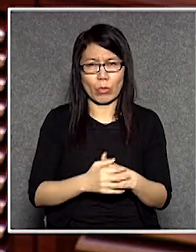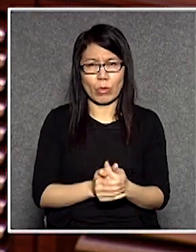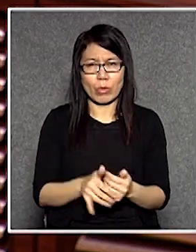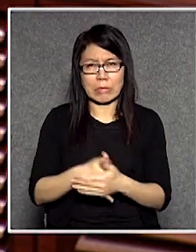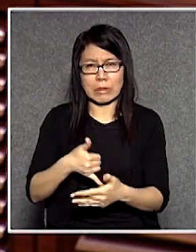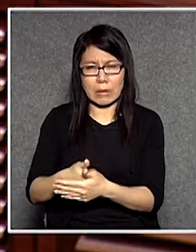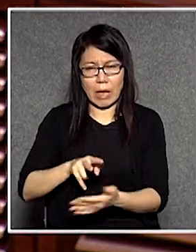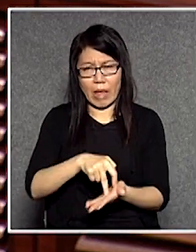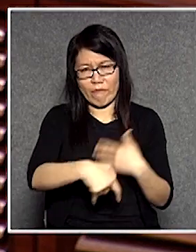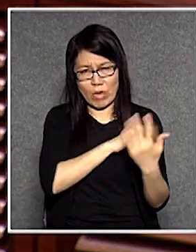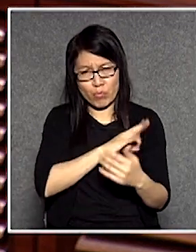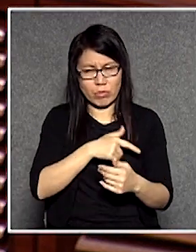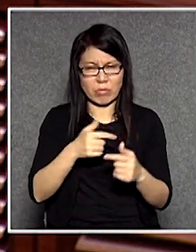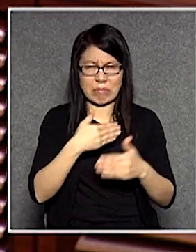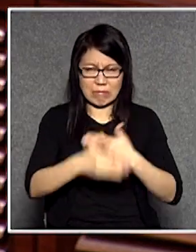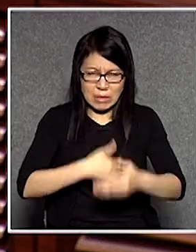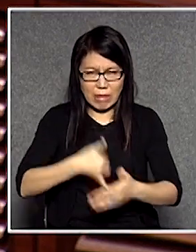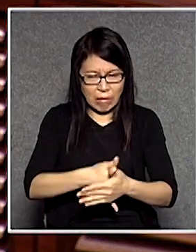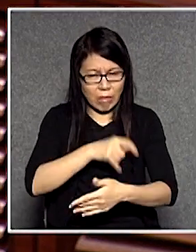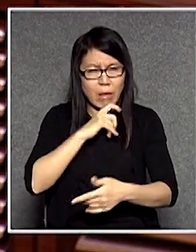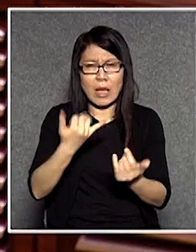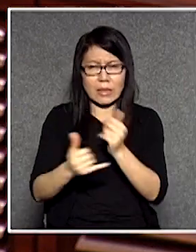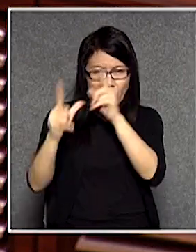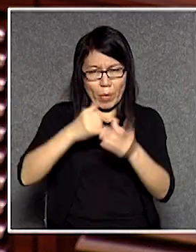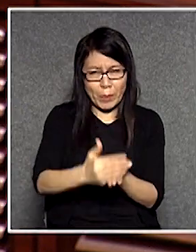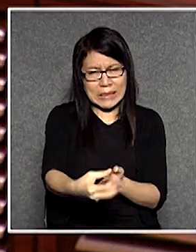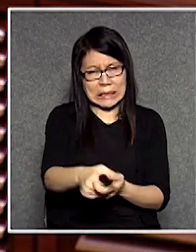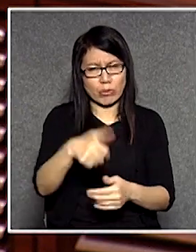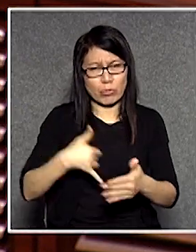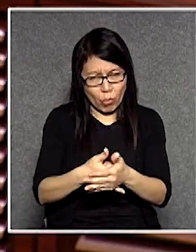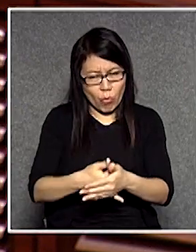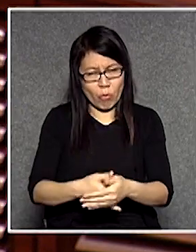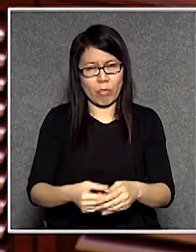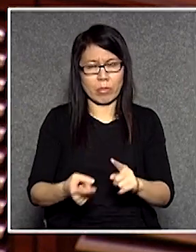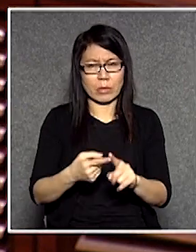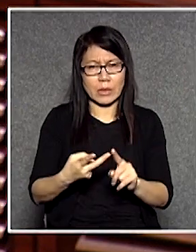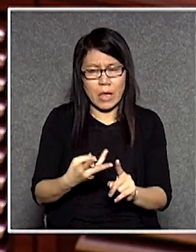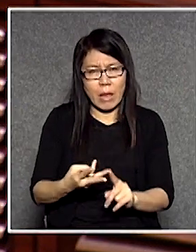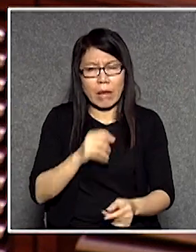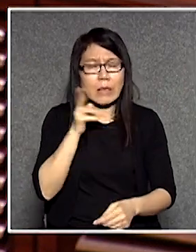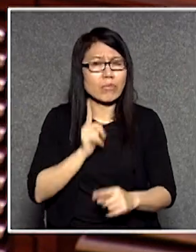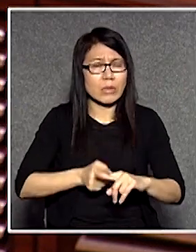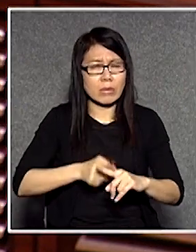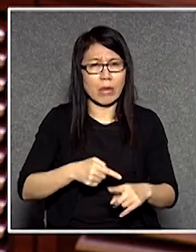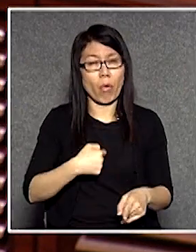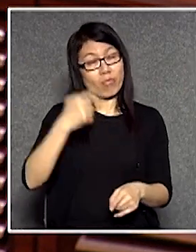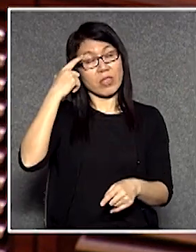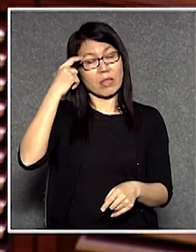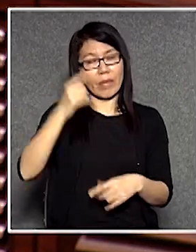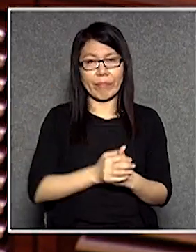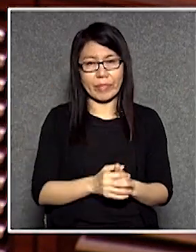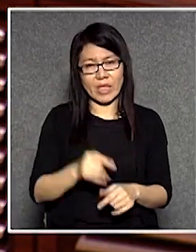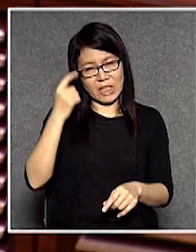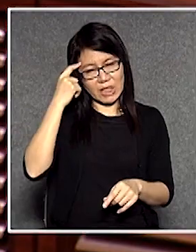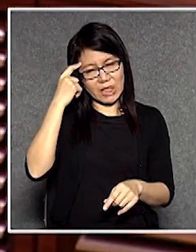礙立法會的運作，阻礙民生的撥款。但是如果你說我知道，我知道他的用